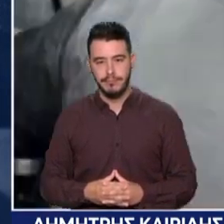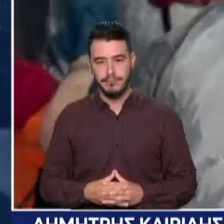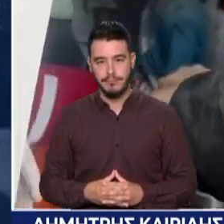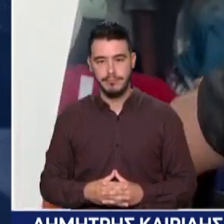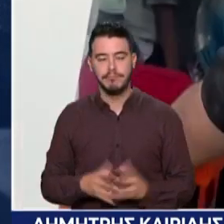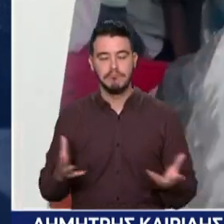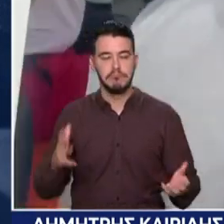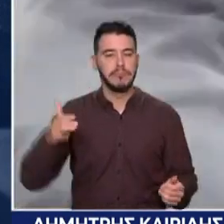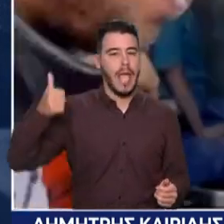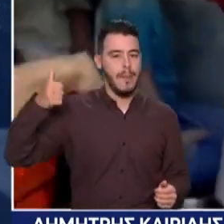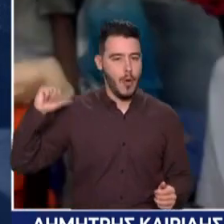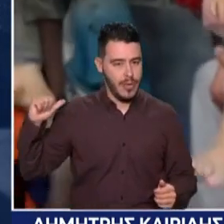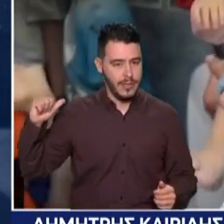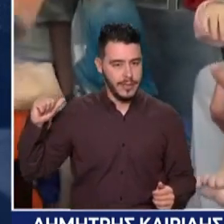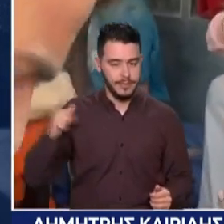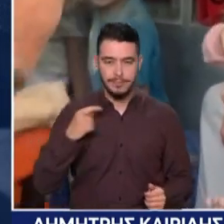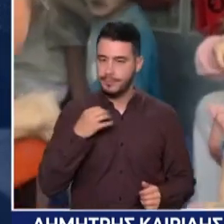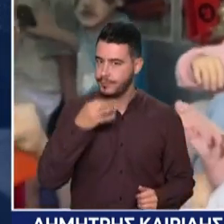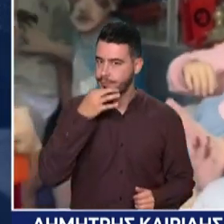χθες ότι πολλά από τα